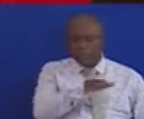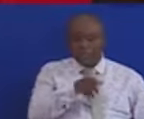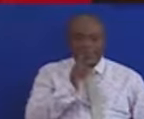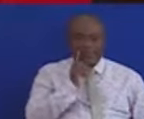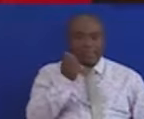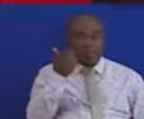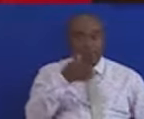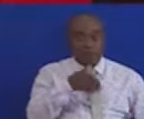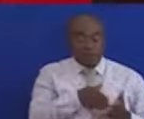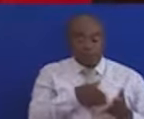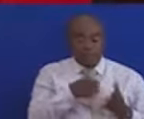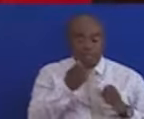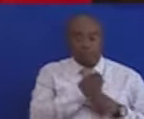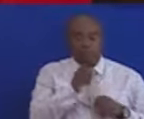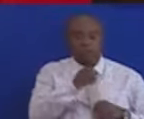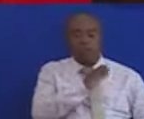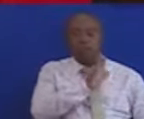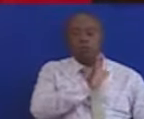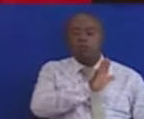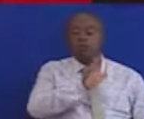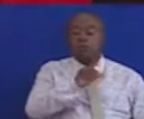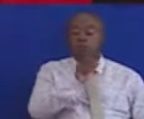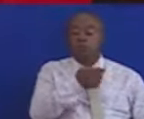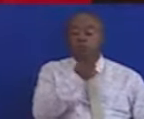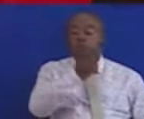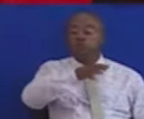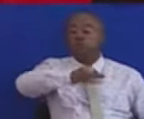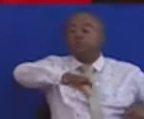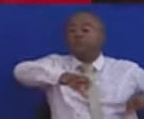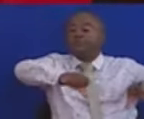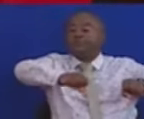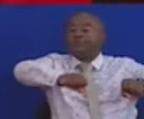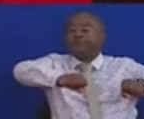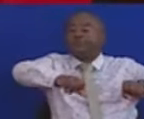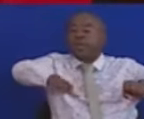Ene ambal atal Pata kuliko mtu mmoja kuh hihi